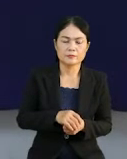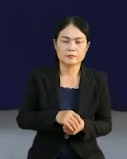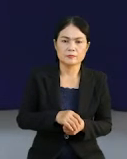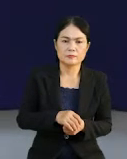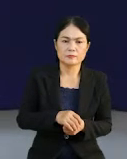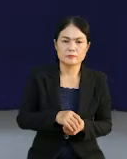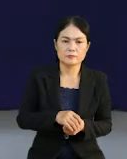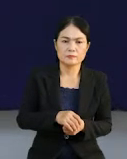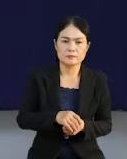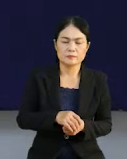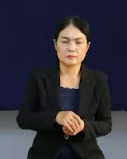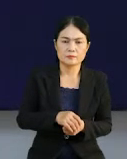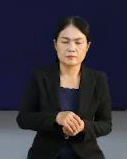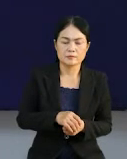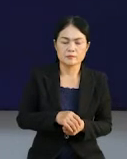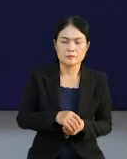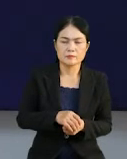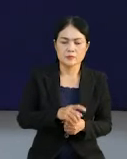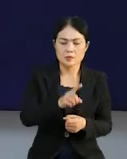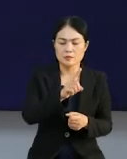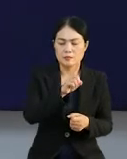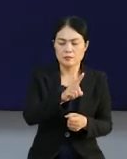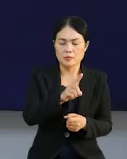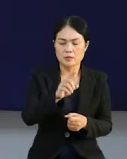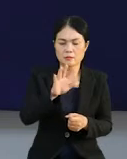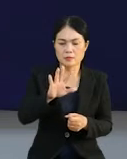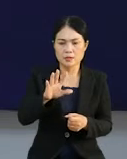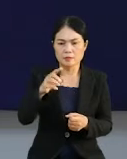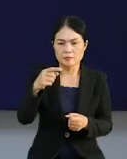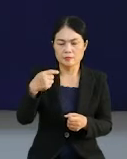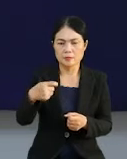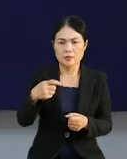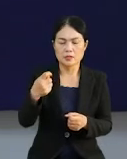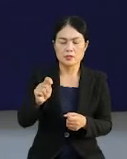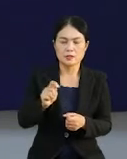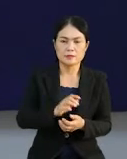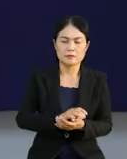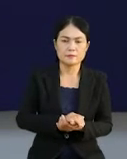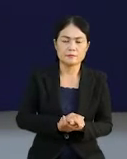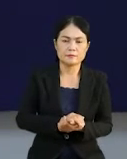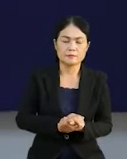chà đặc biệt thì biết cứ mùi mơn pram quan